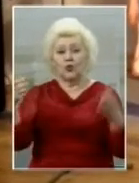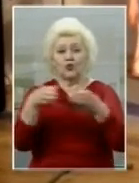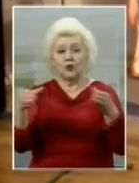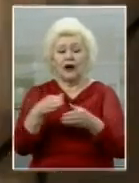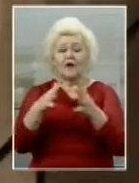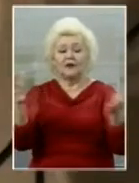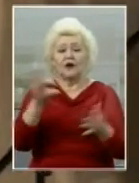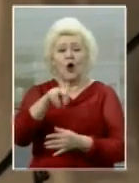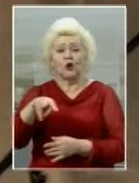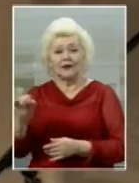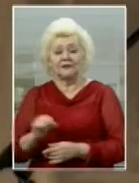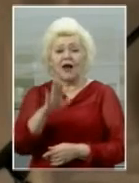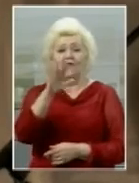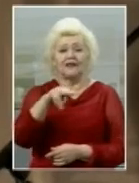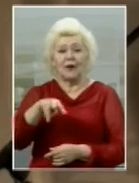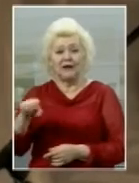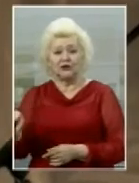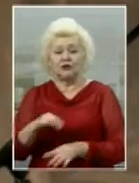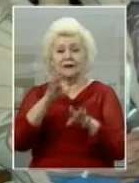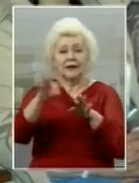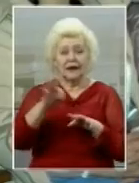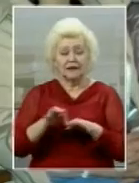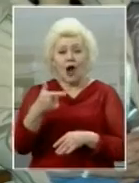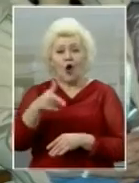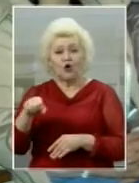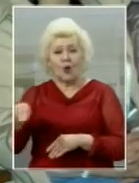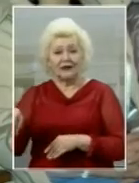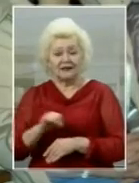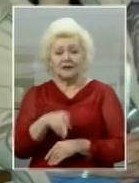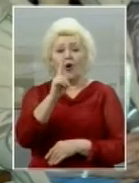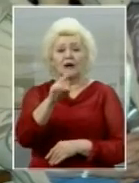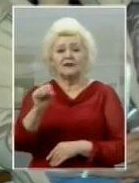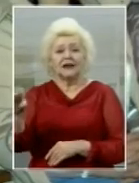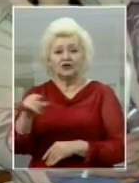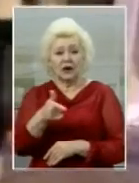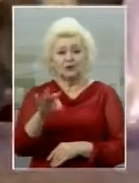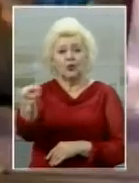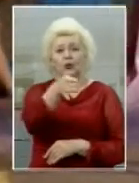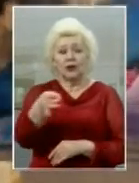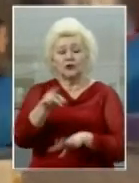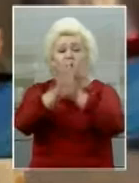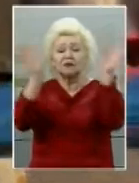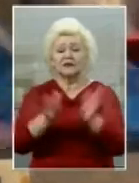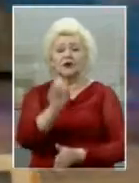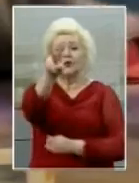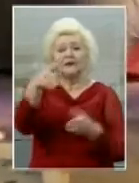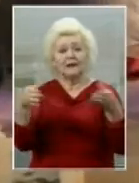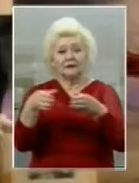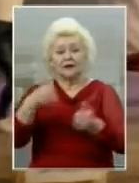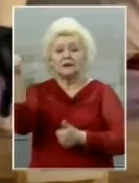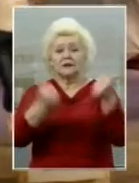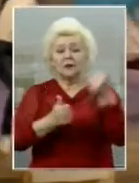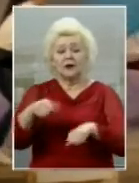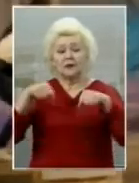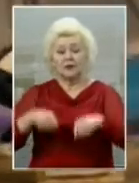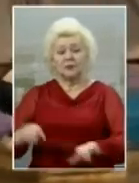з Великоолександрівського, Великолепетийського, Генічиського, Голопристанського, Каланчакського районів. Загалом 12 команд змагались